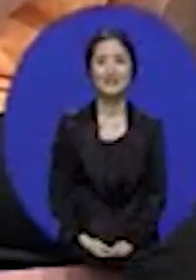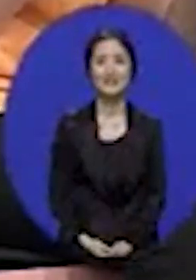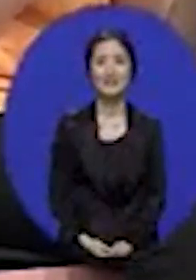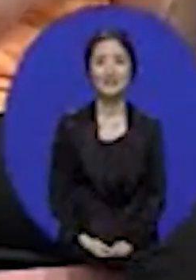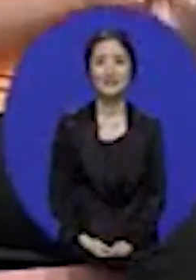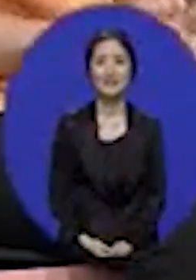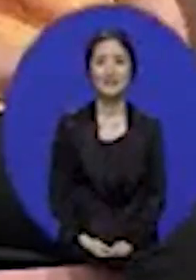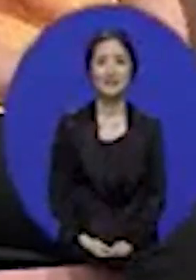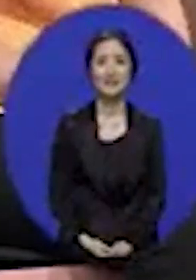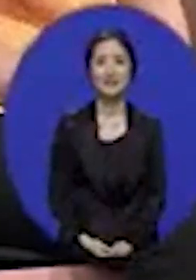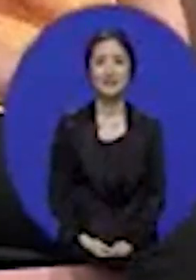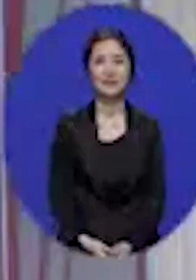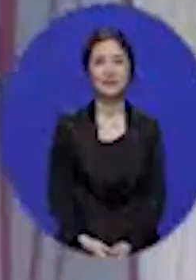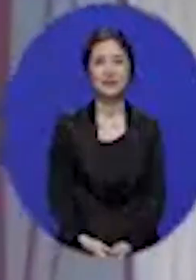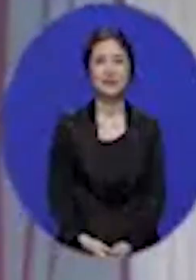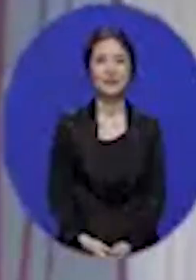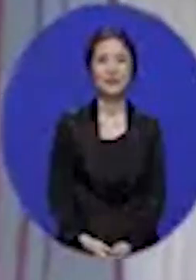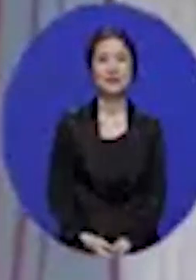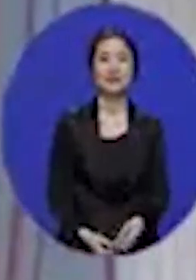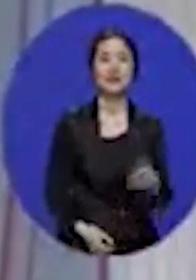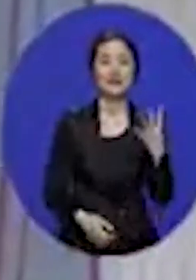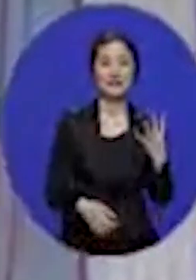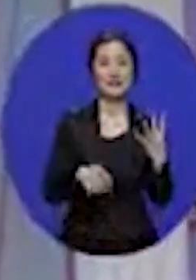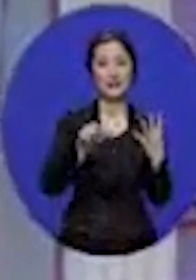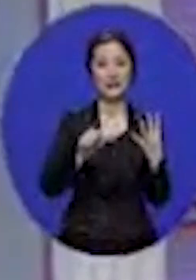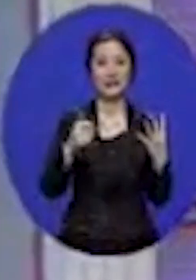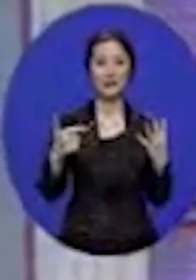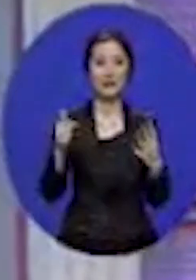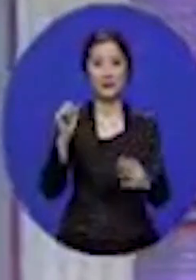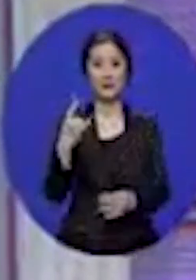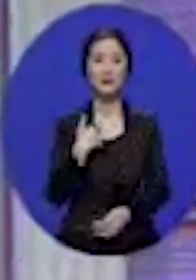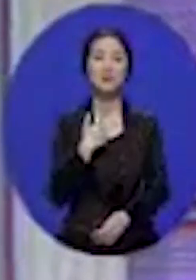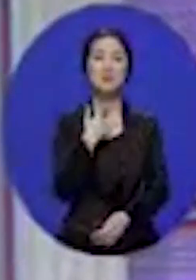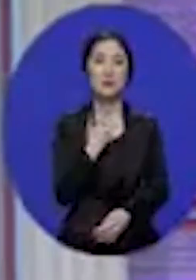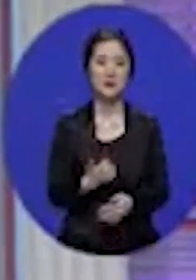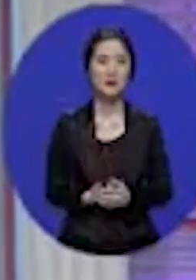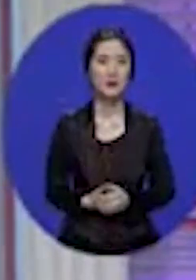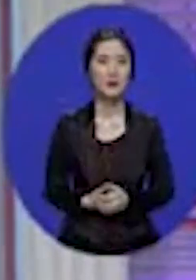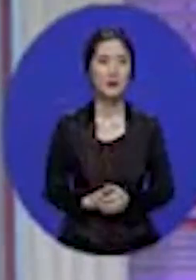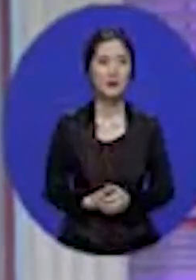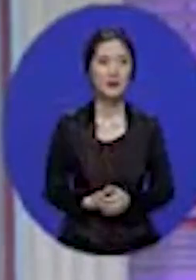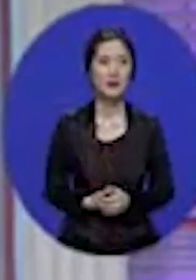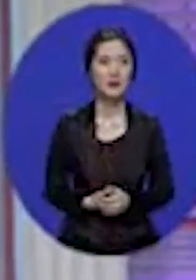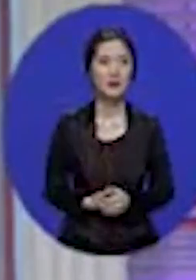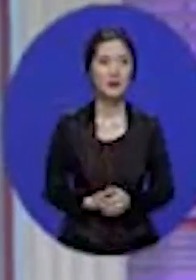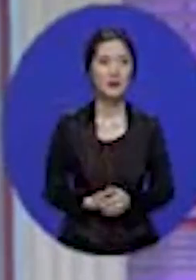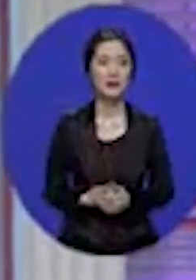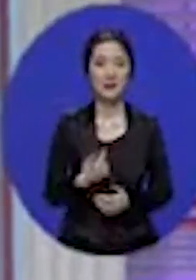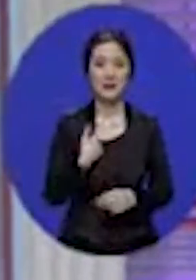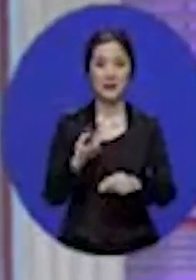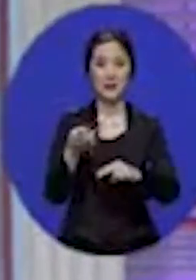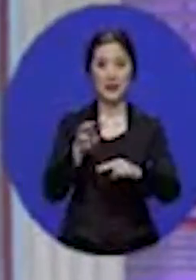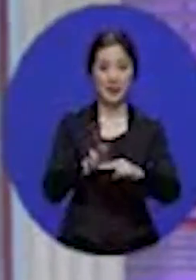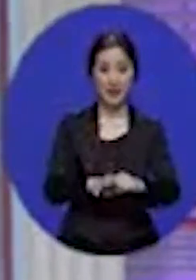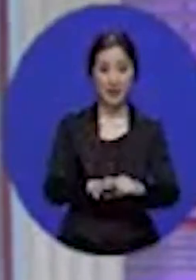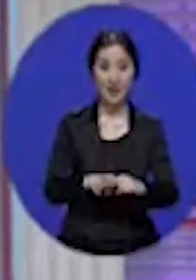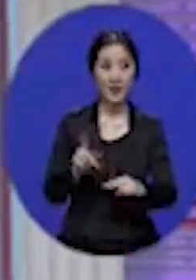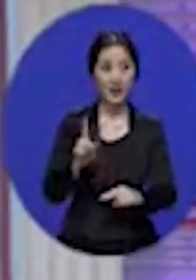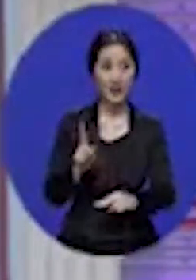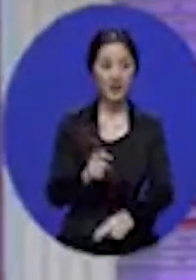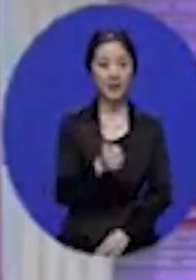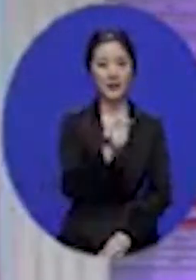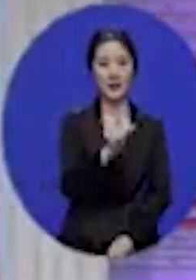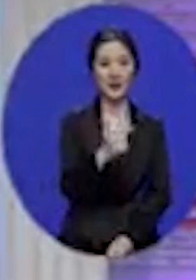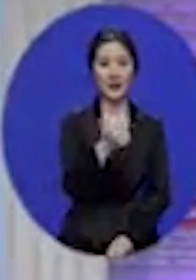네. 4, 5, 6 이닝을 첫 중계를 했는데 참 인생이 드라마틱한 게요. 제가 앉자마자 한화의